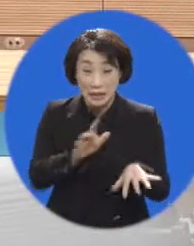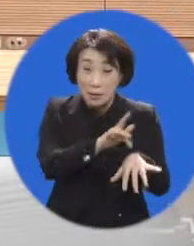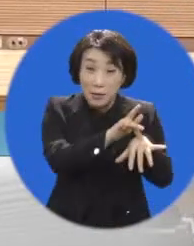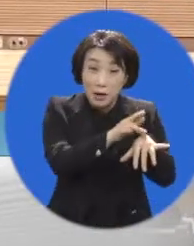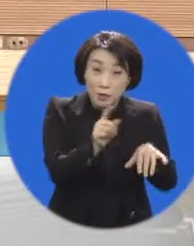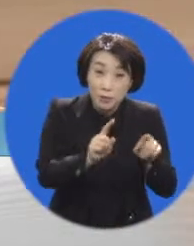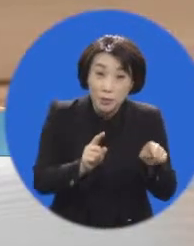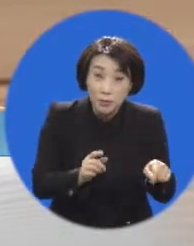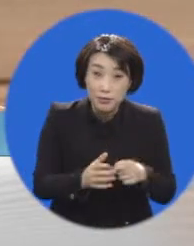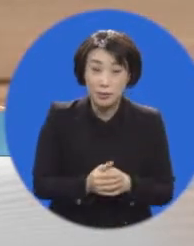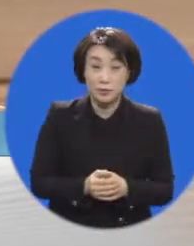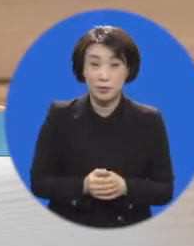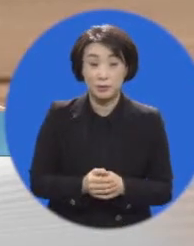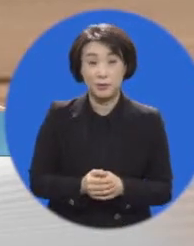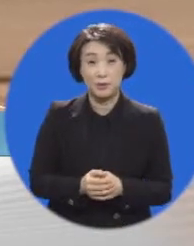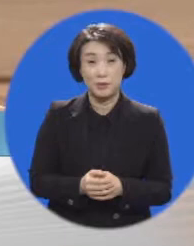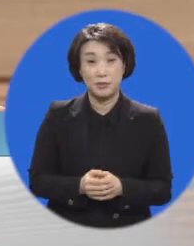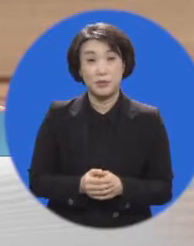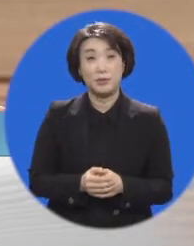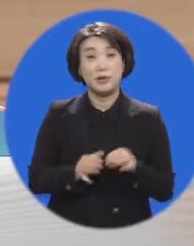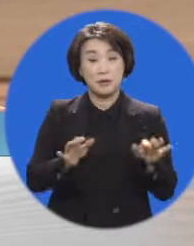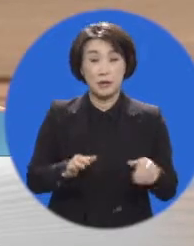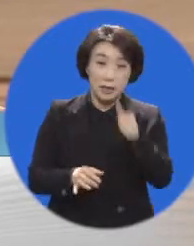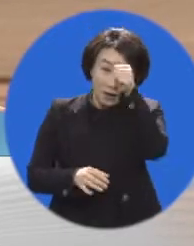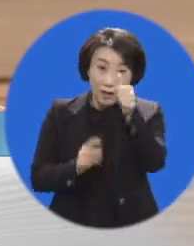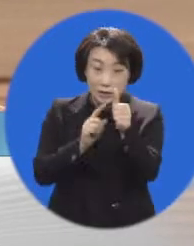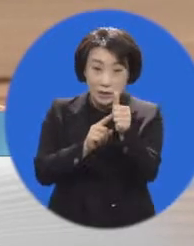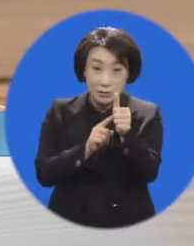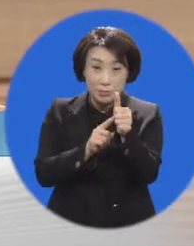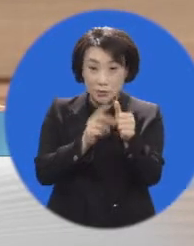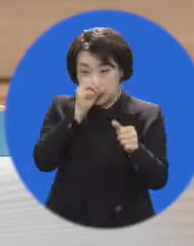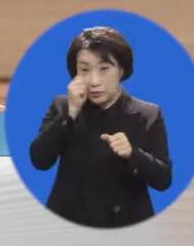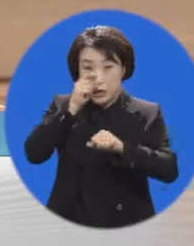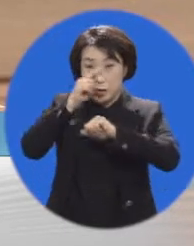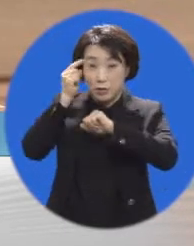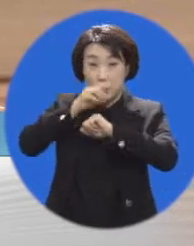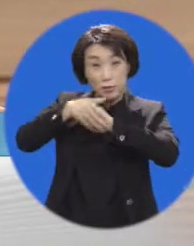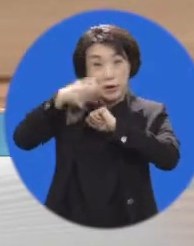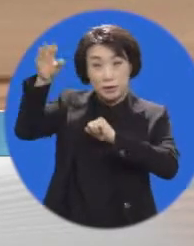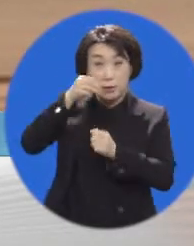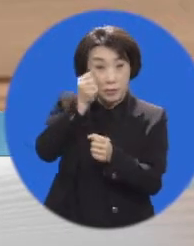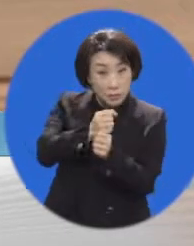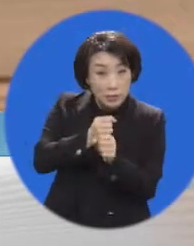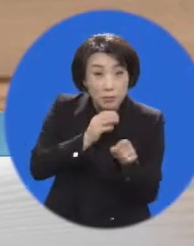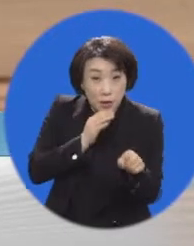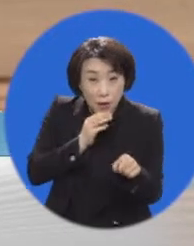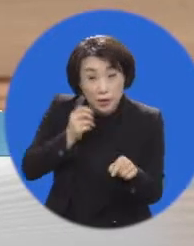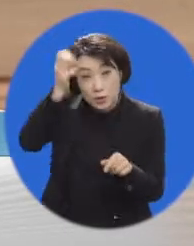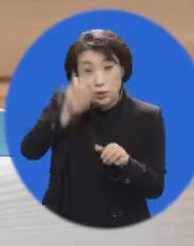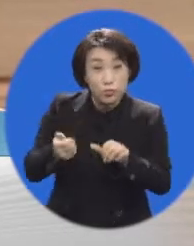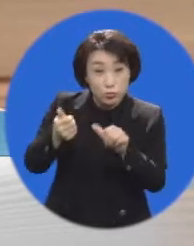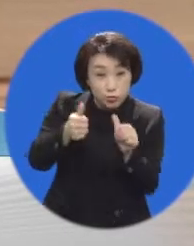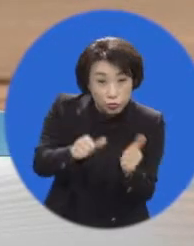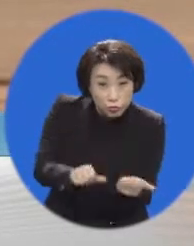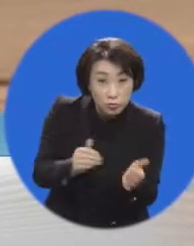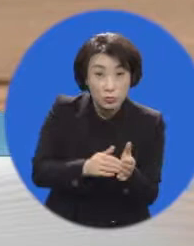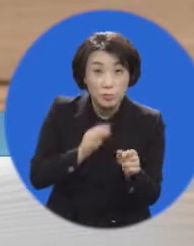막귀는 보세요. 아담 손아과 먹게 만들어서 죽였습니다.